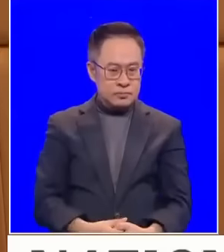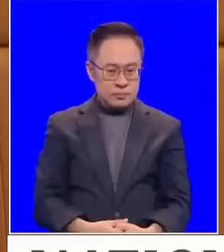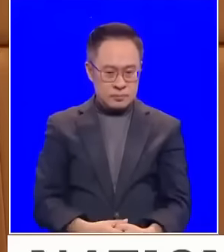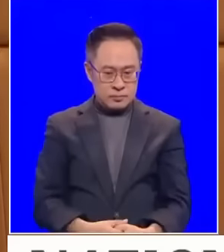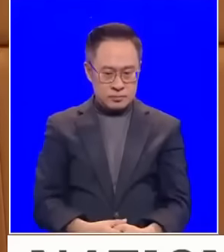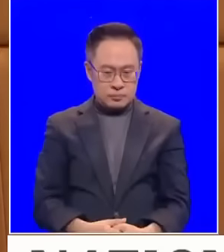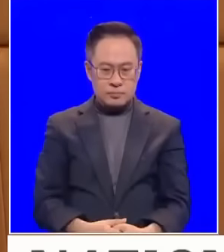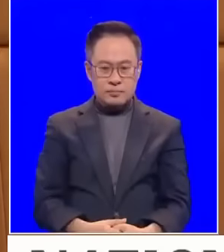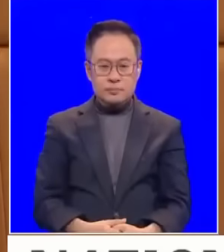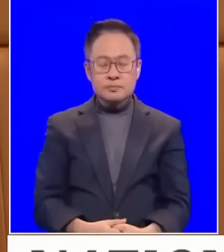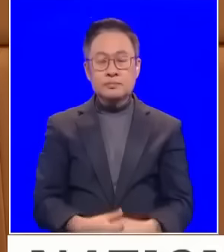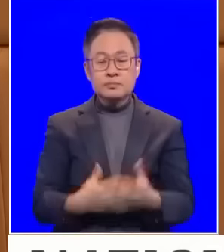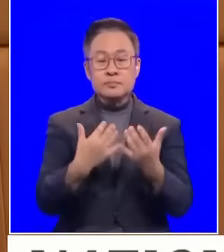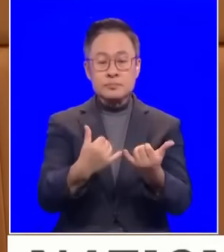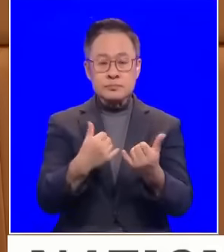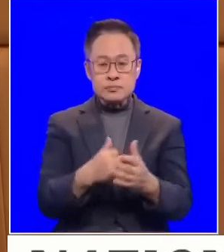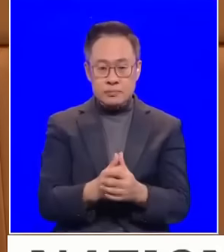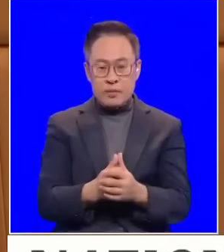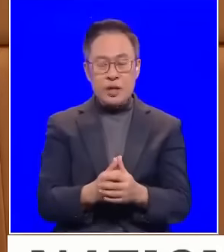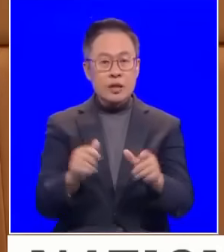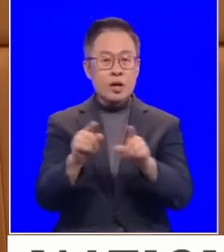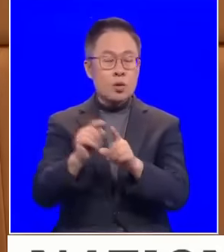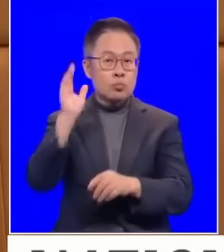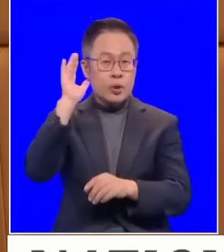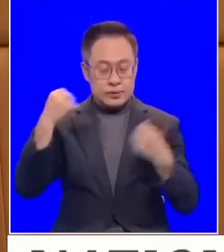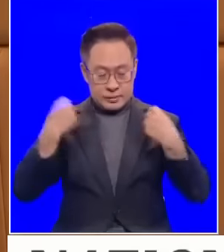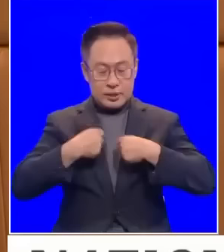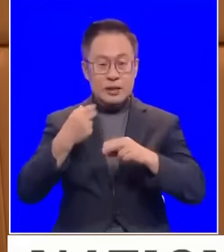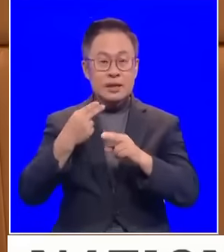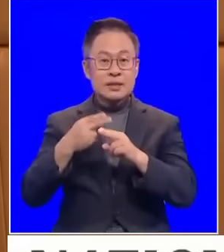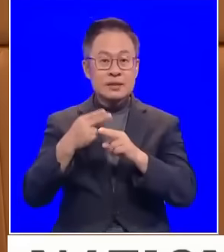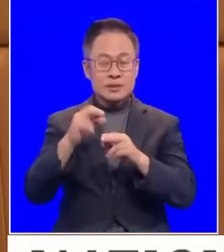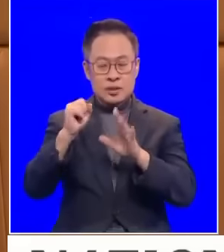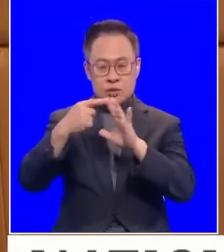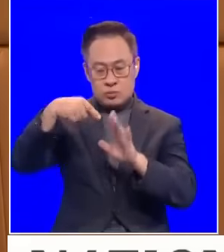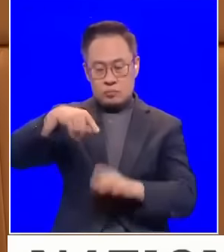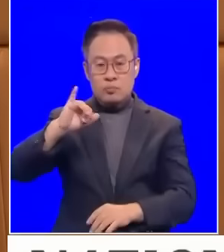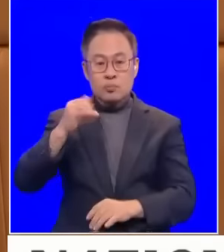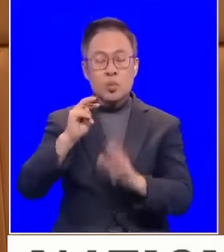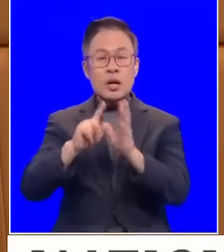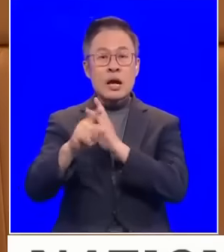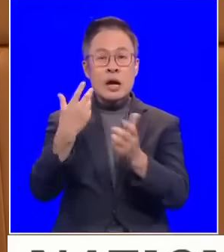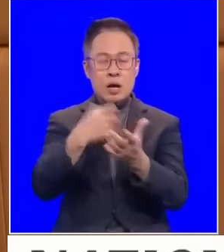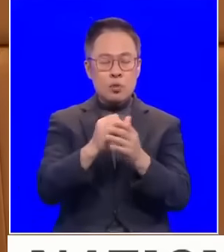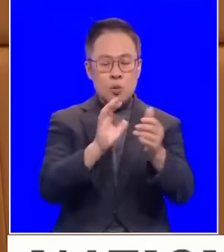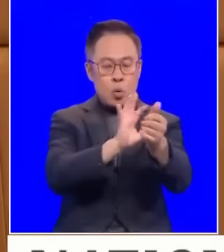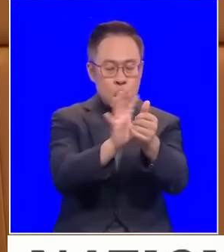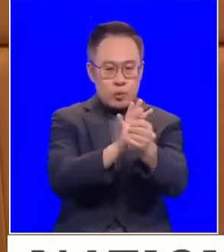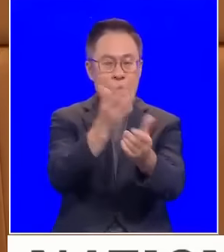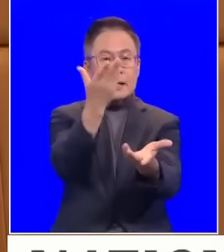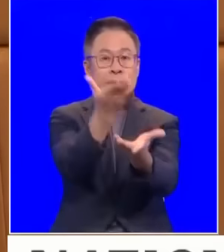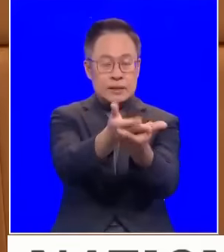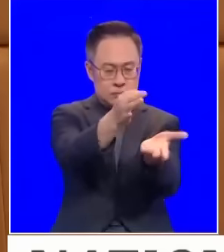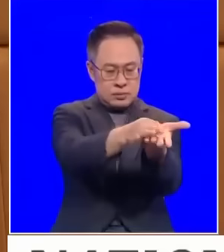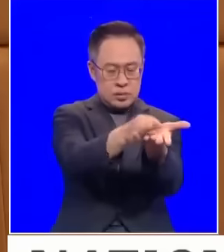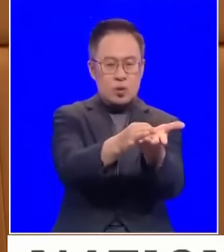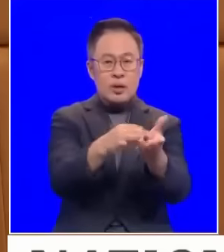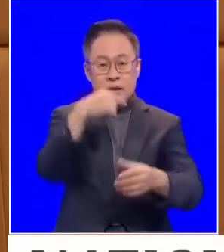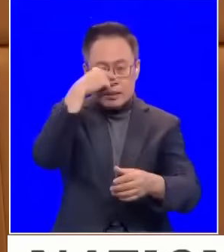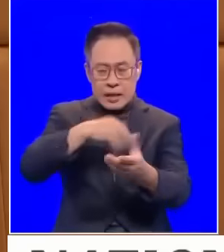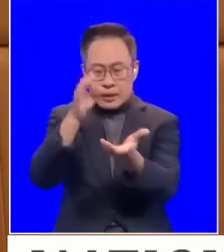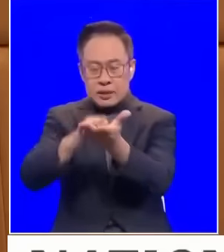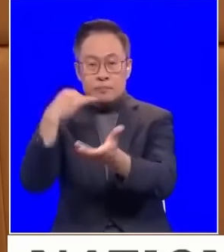เป็นกระแสของพระมันเป็นเรื่องของการเทรดค่าเงินก็คือเราต้องพูดเลยว่าตอนนี้คือข้อมูล